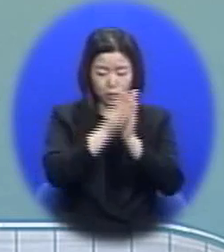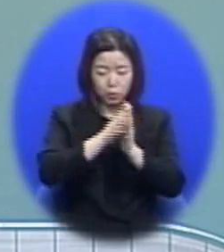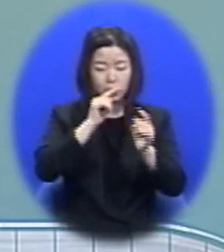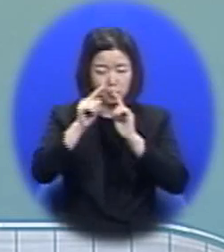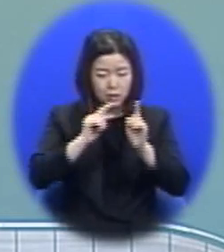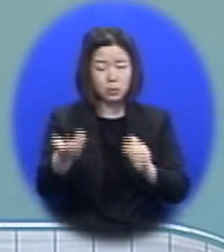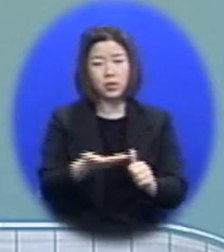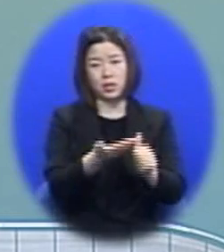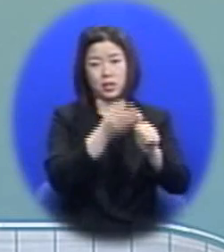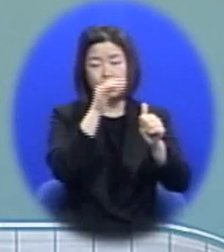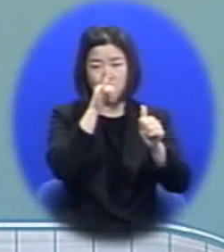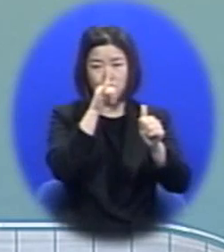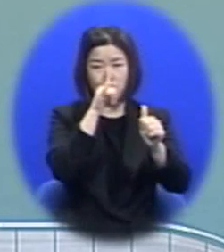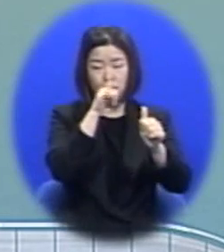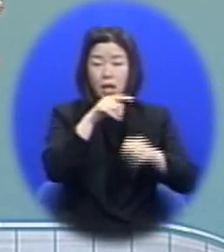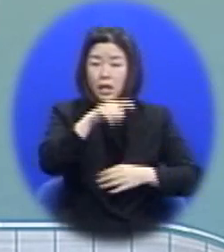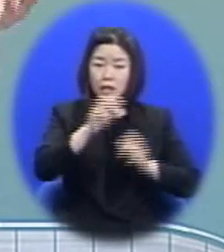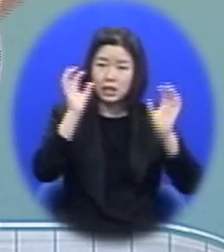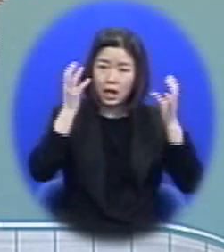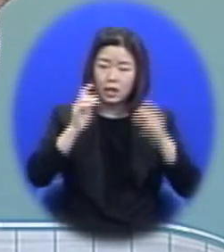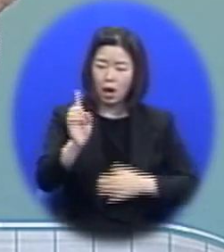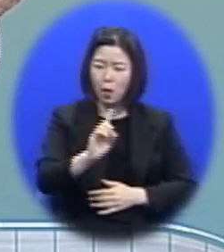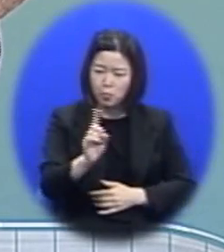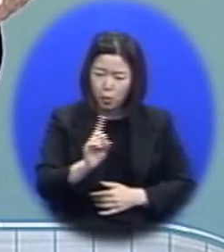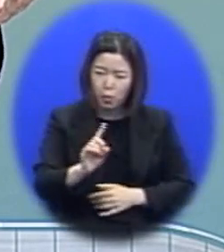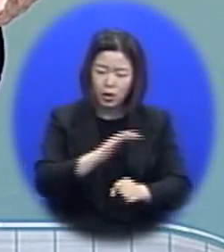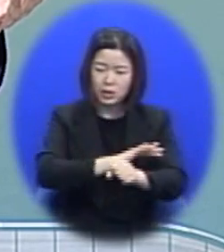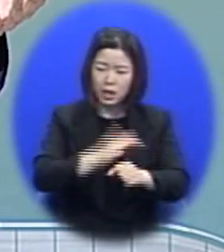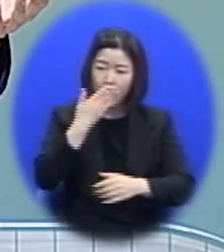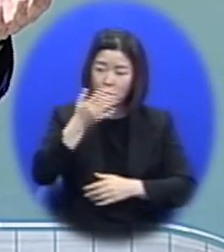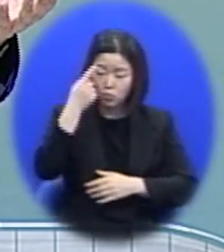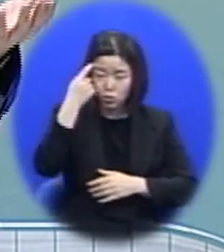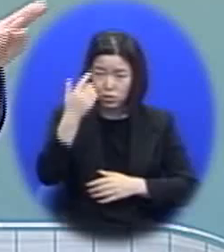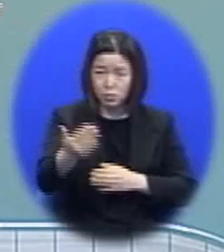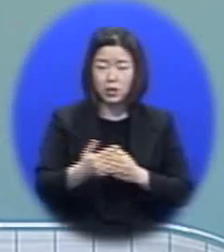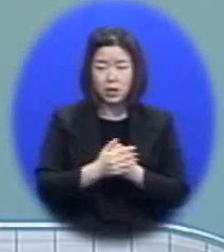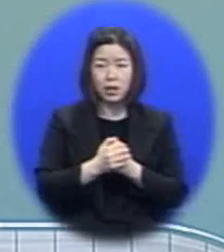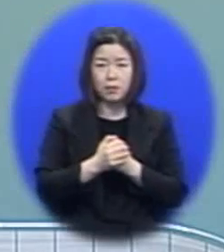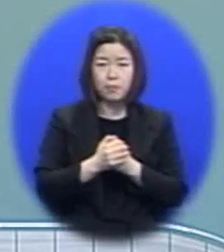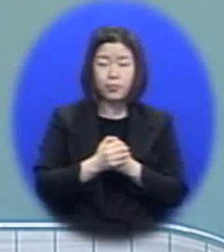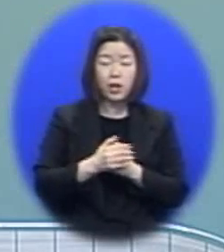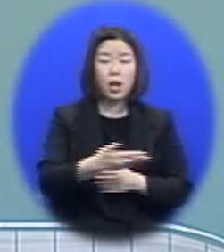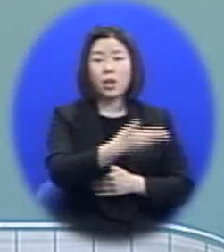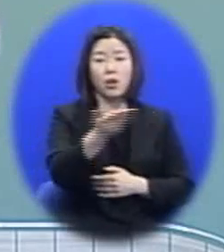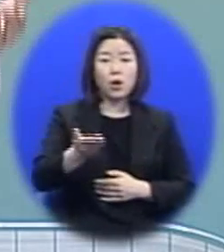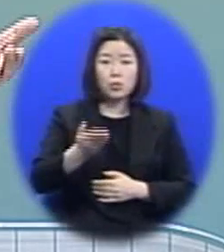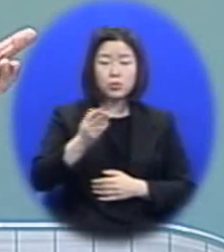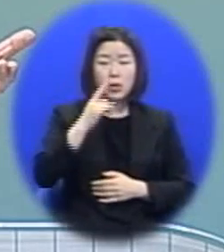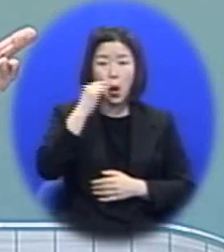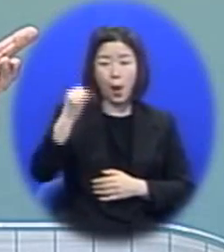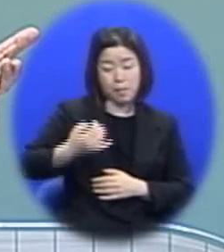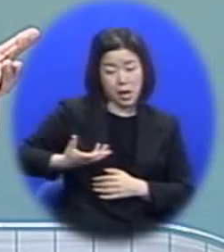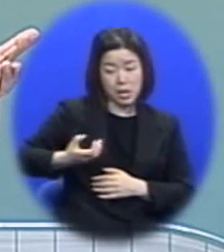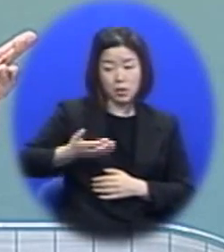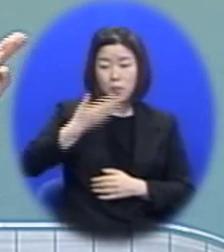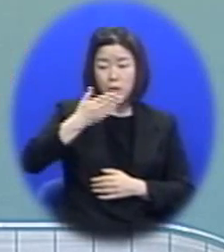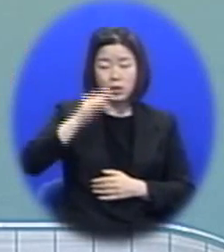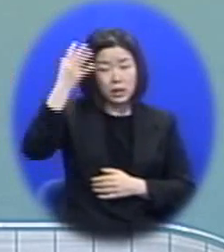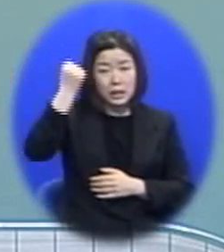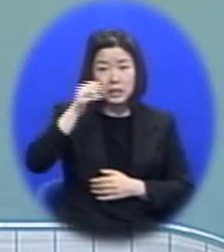여러분 저 될 때까지이 아이가 뭘 제대로 알겠어요 여러분은 엄마 먹을 때 기억납니다